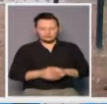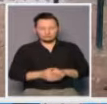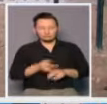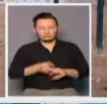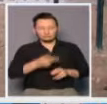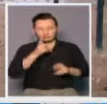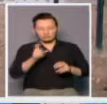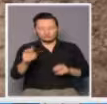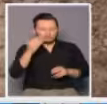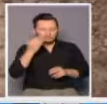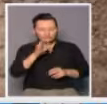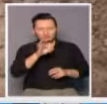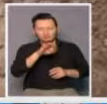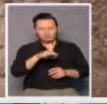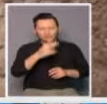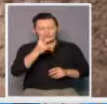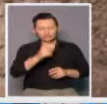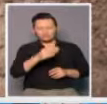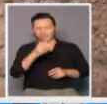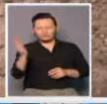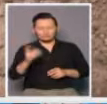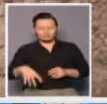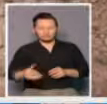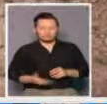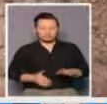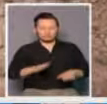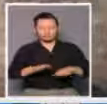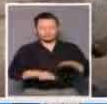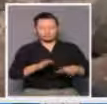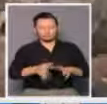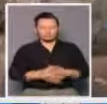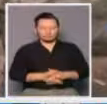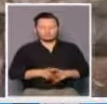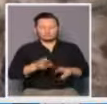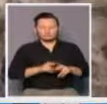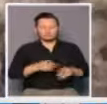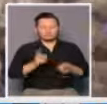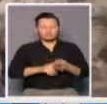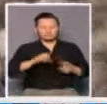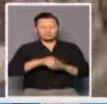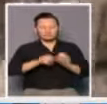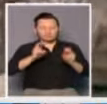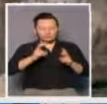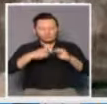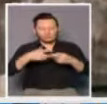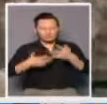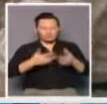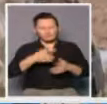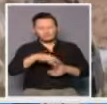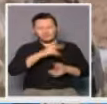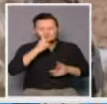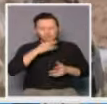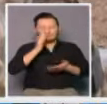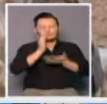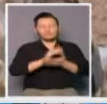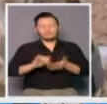есть количество людей, пришедших на вторую часть границы, также превышает 2 людей. Таким образом, изучая следы, пограничники выясняют